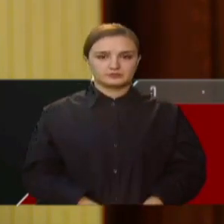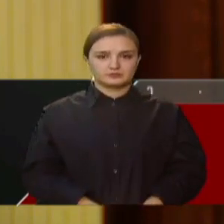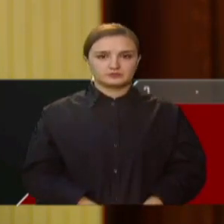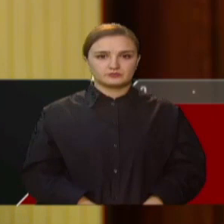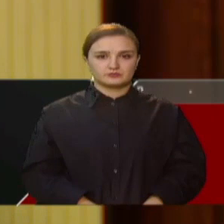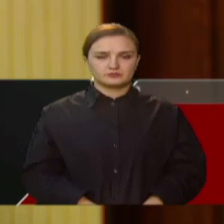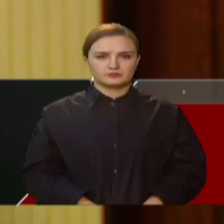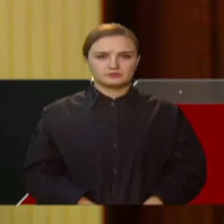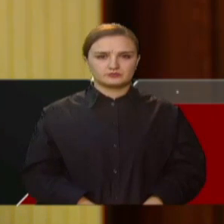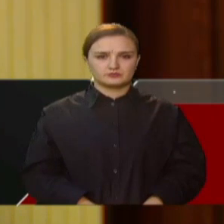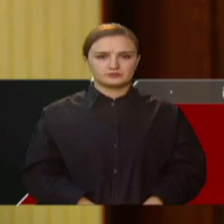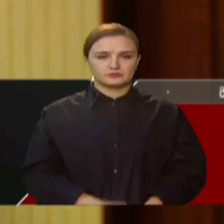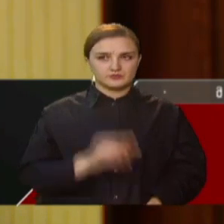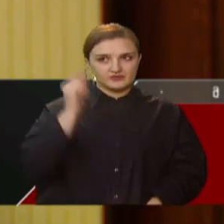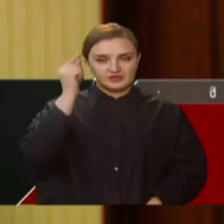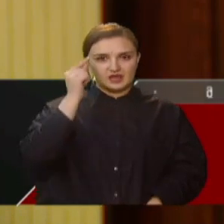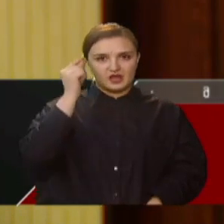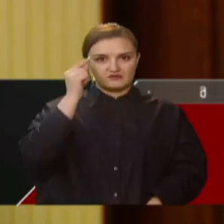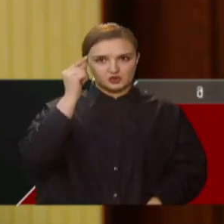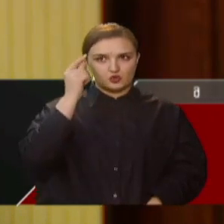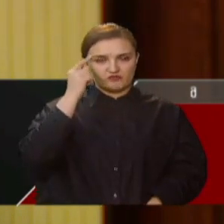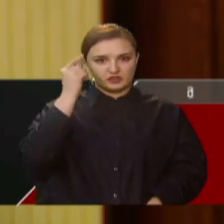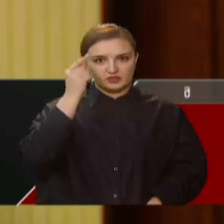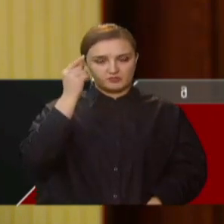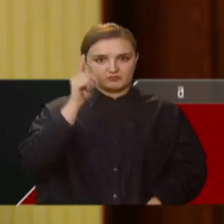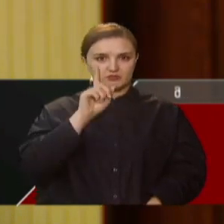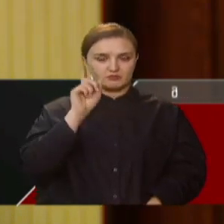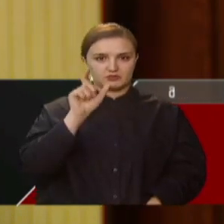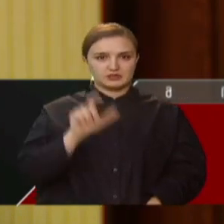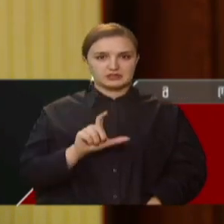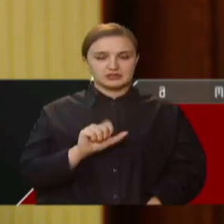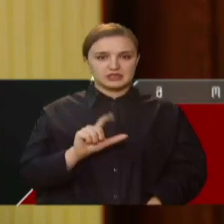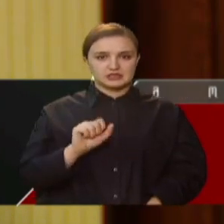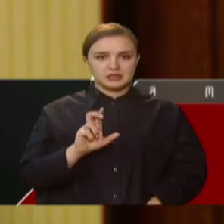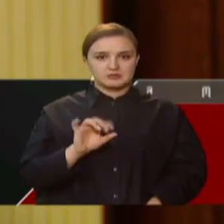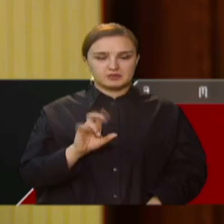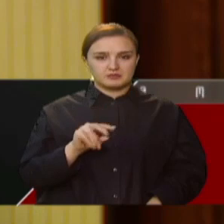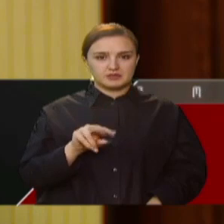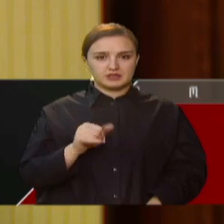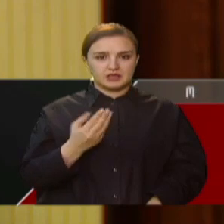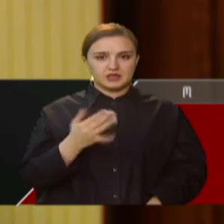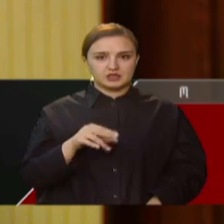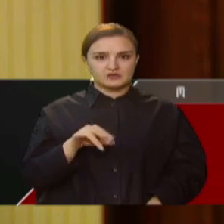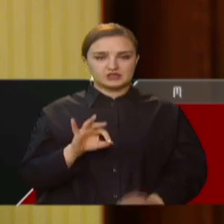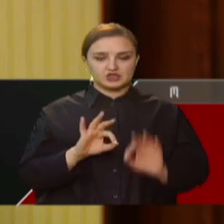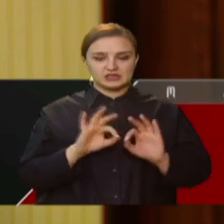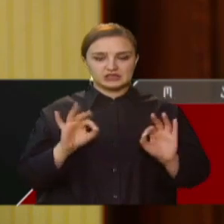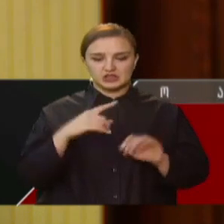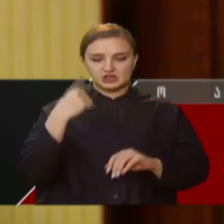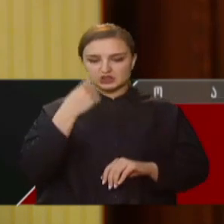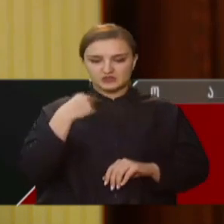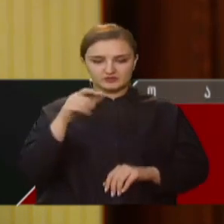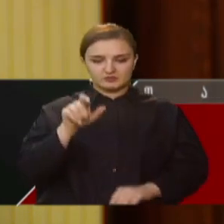მაგრამ აზროვნებით ძალიან ავანგარდში მყოფი ადამიანი ეს გახდა ზაზა ბიბილაშვილი. Შესანიშნავი პიროვნება.